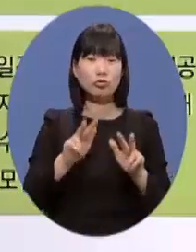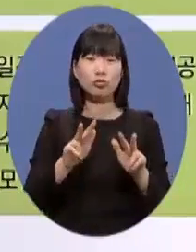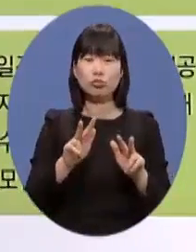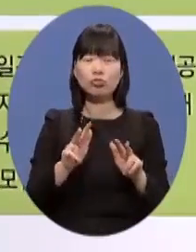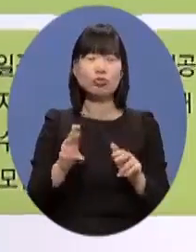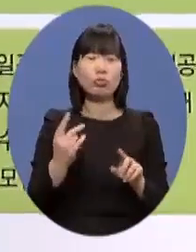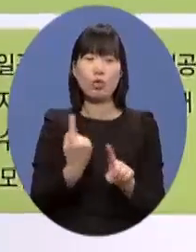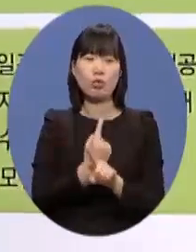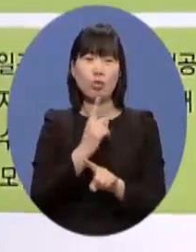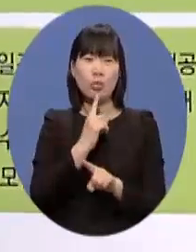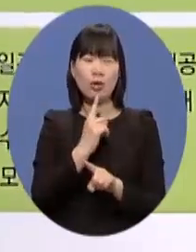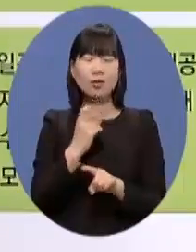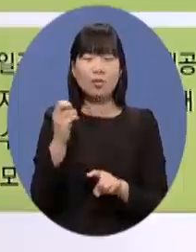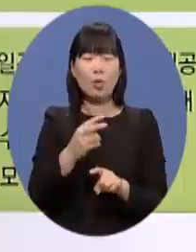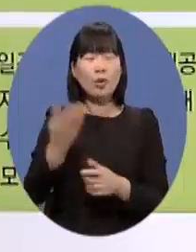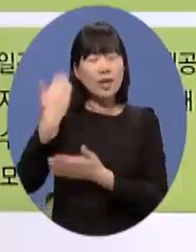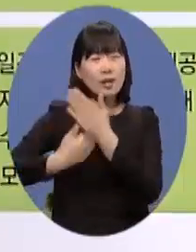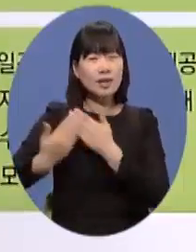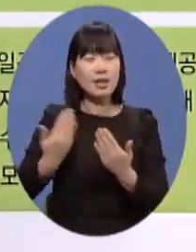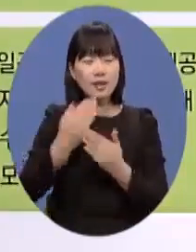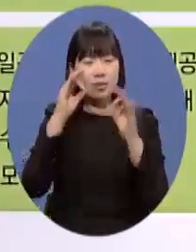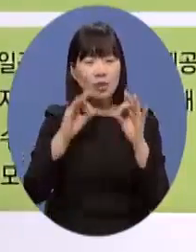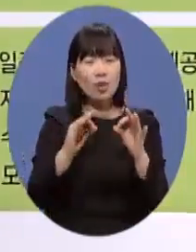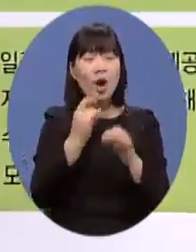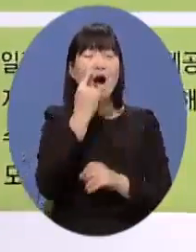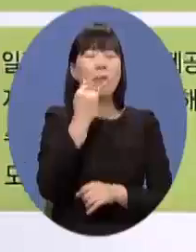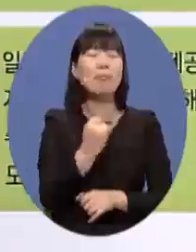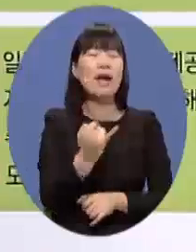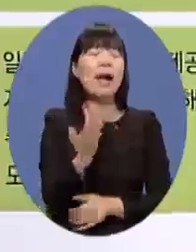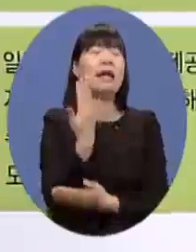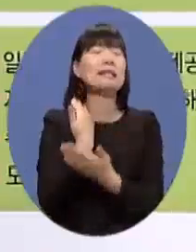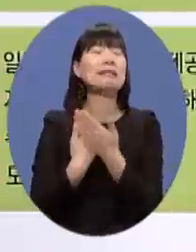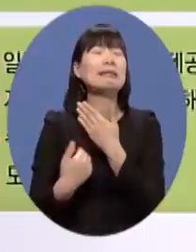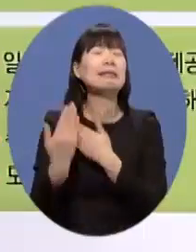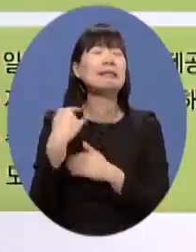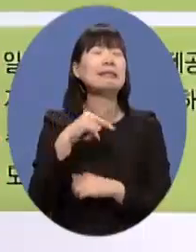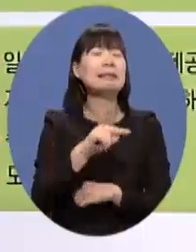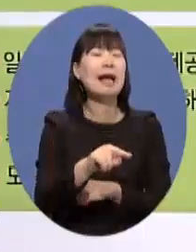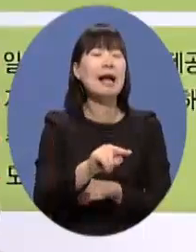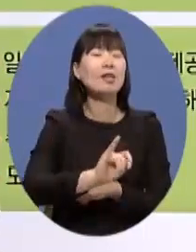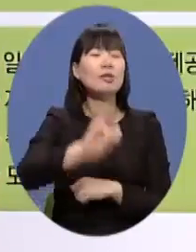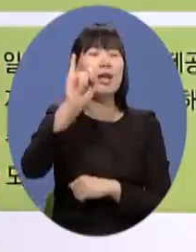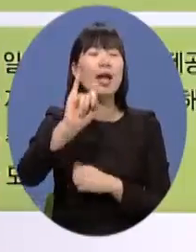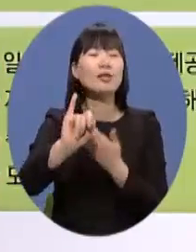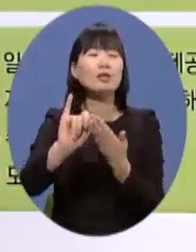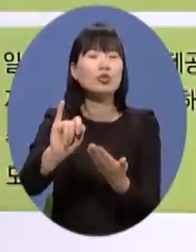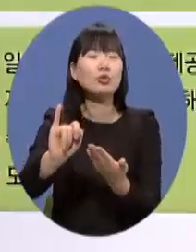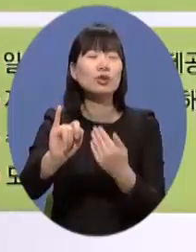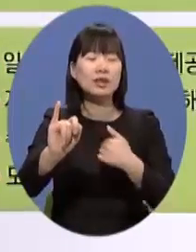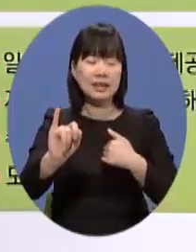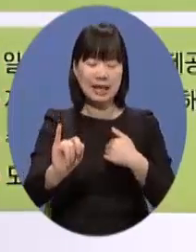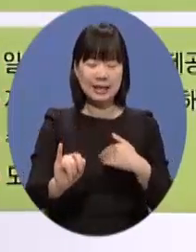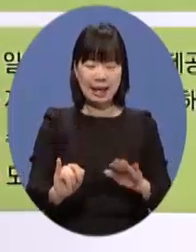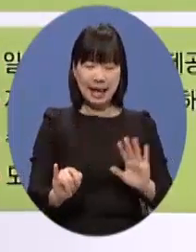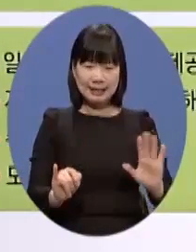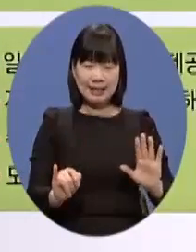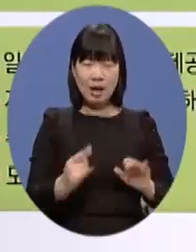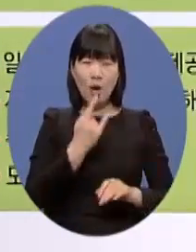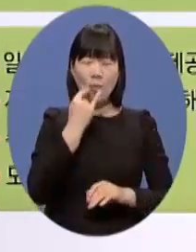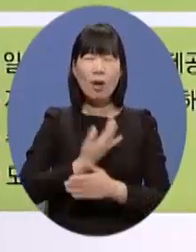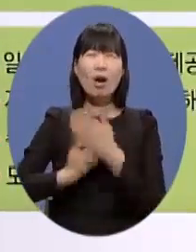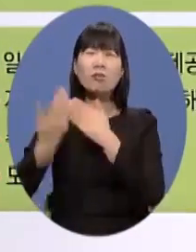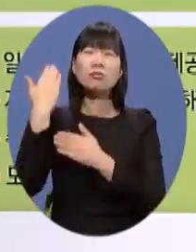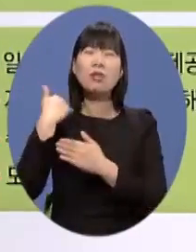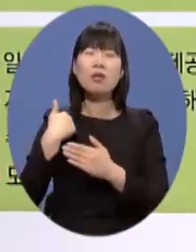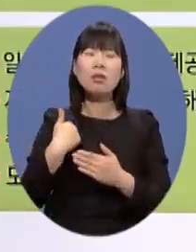아이들이요 예전에 있었던 일 갖고 엄마 그때 왜 누나한테는 이거 해주고 왜 나한테는 안 해줬어? 엄마 그때